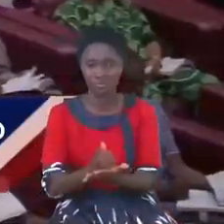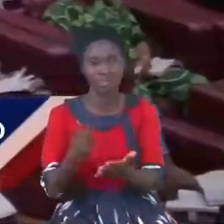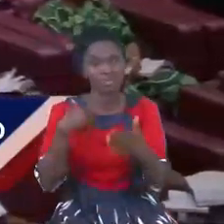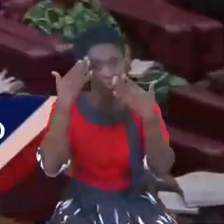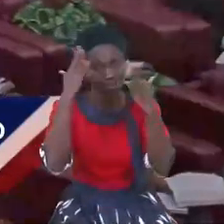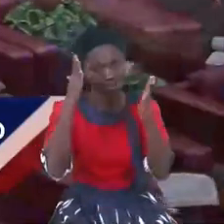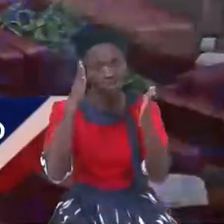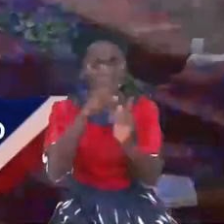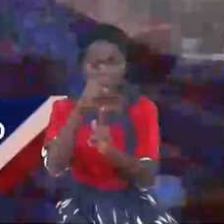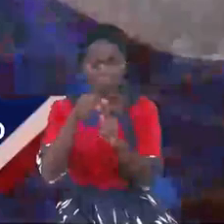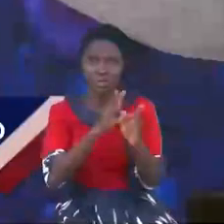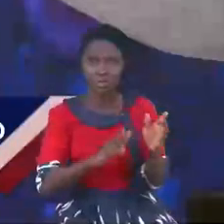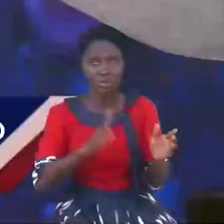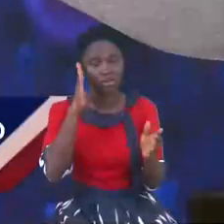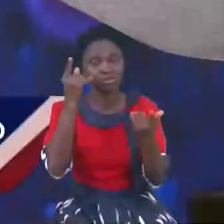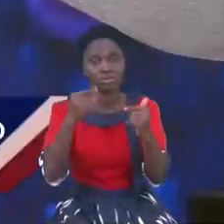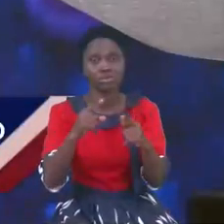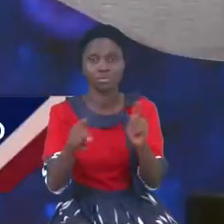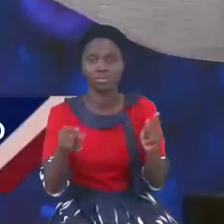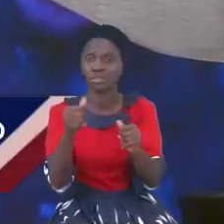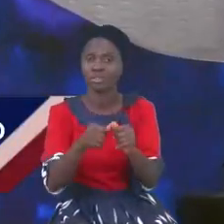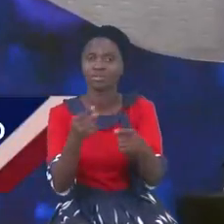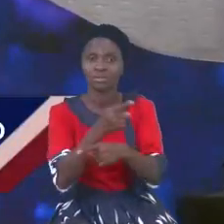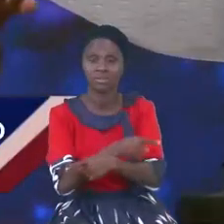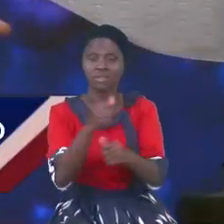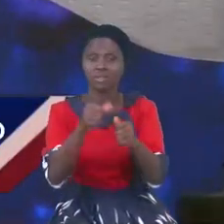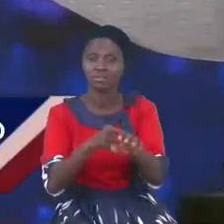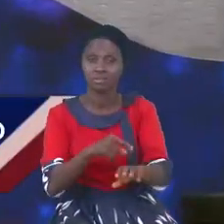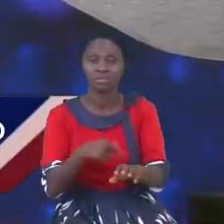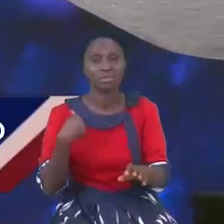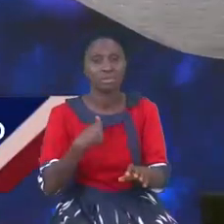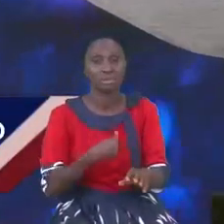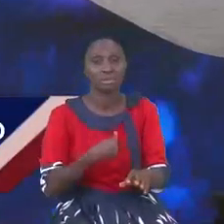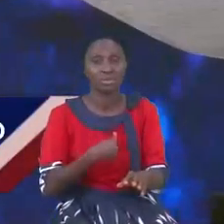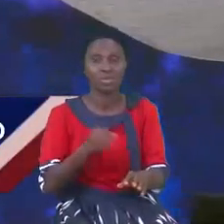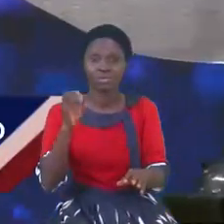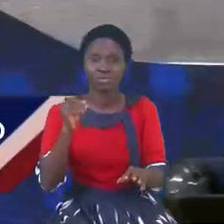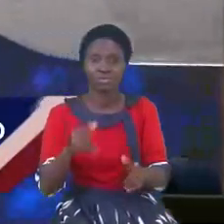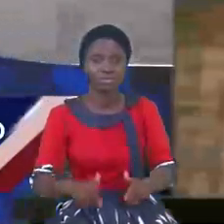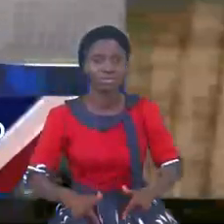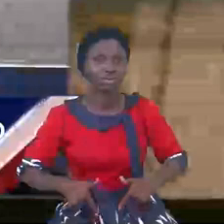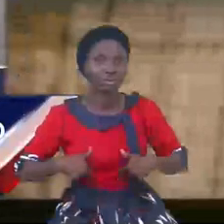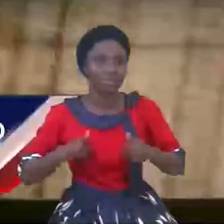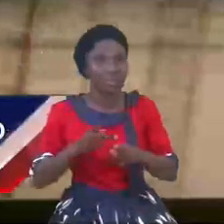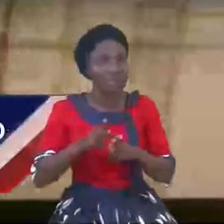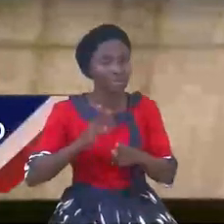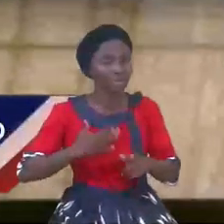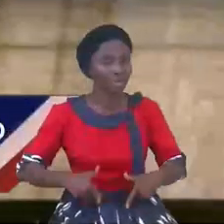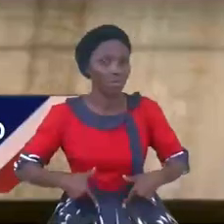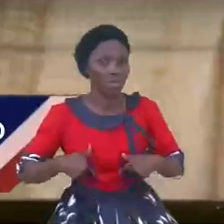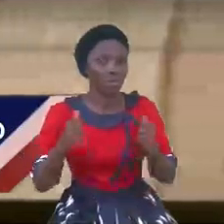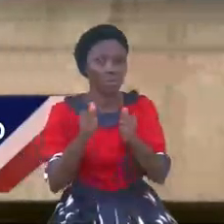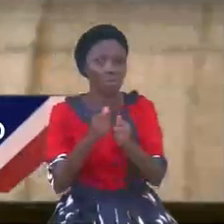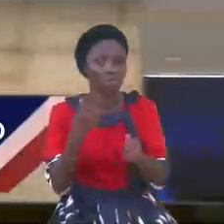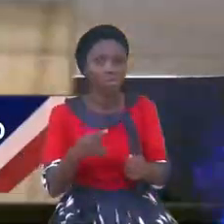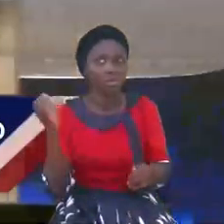moment, nous menons notre vie dans la grâce de Dieu, que nous sommes